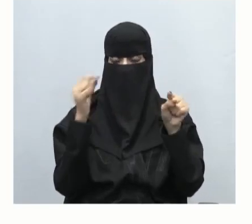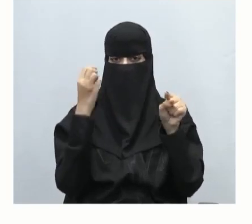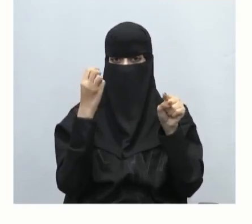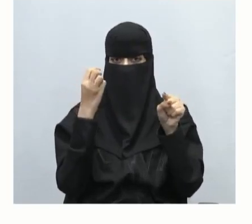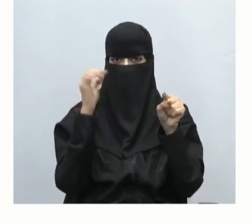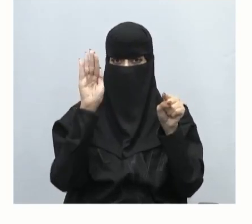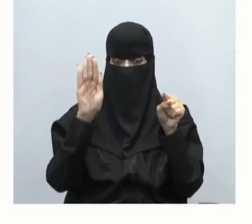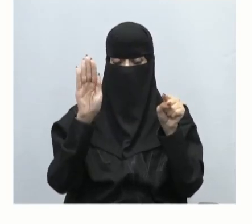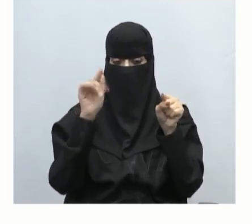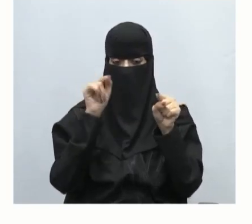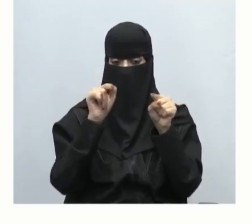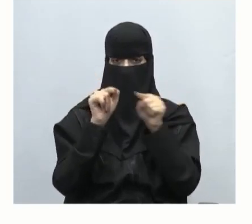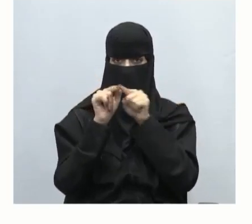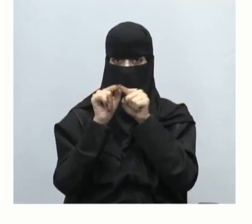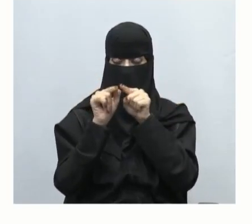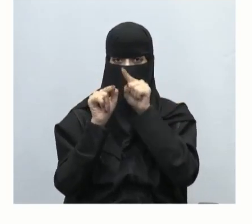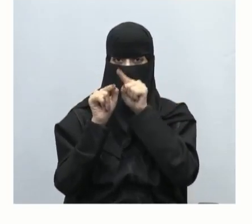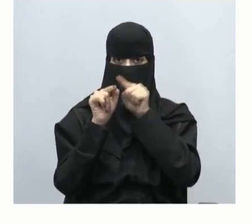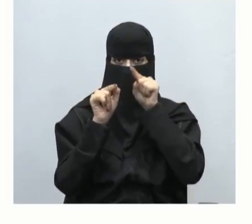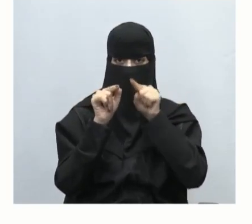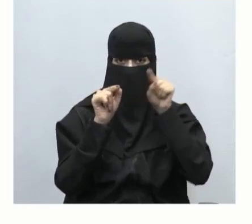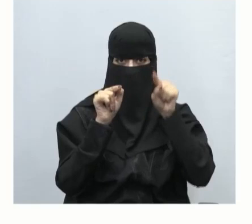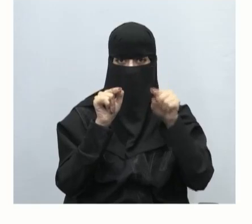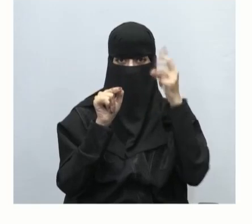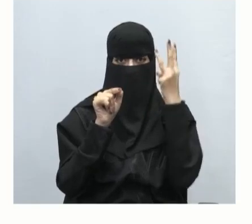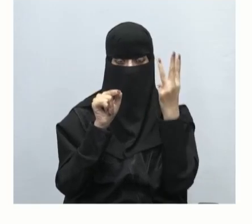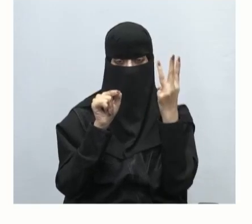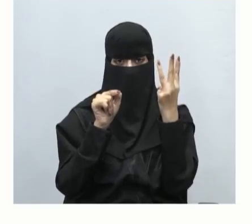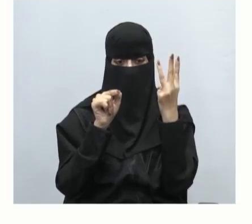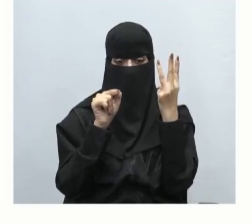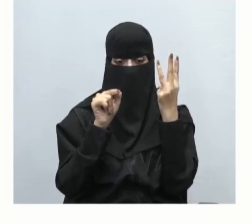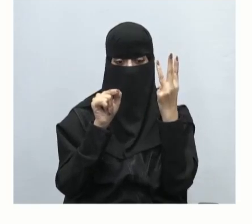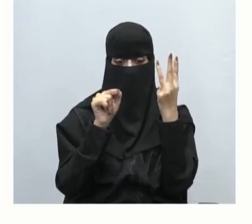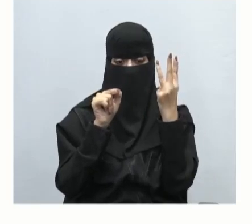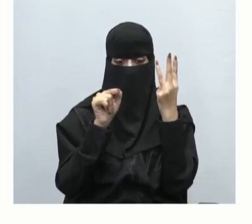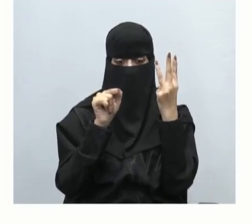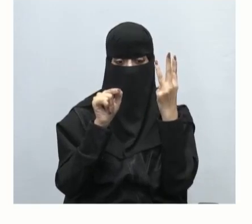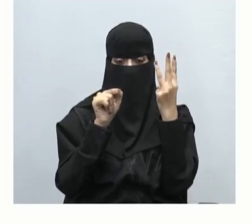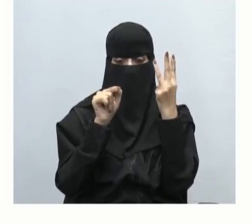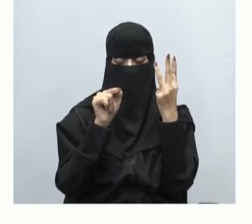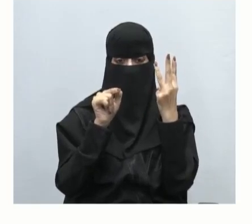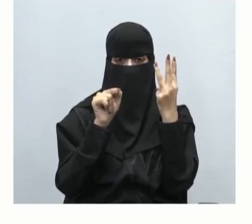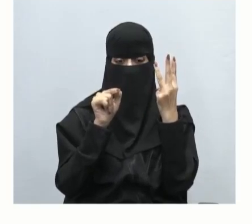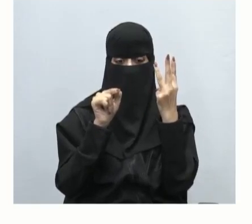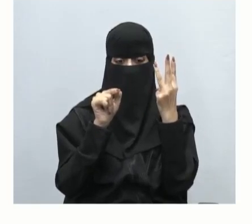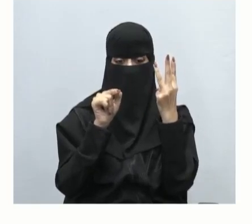الصادي من نقطه الاصل على محور السينات سالب 3 الى اليسار ثلاث وحدات وعلى